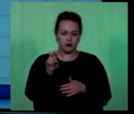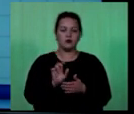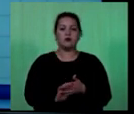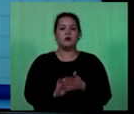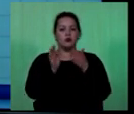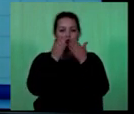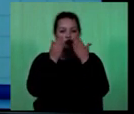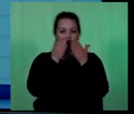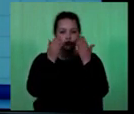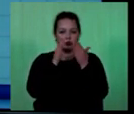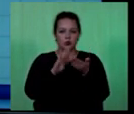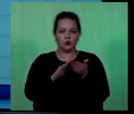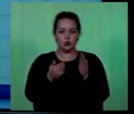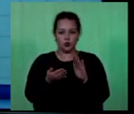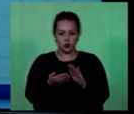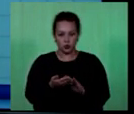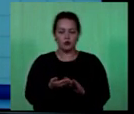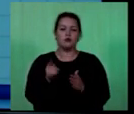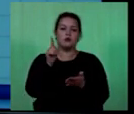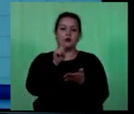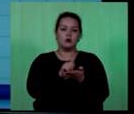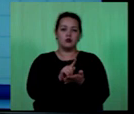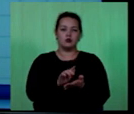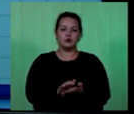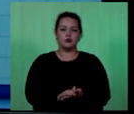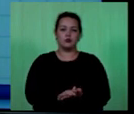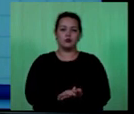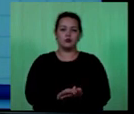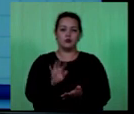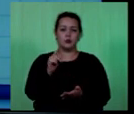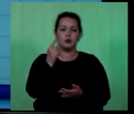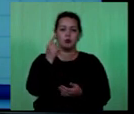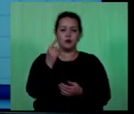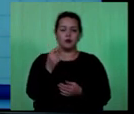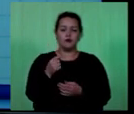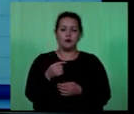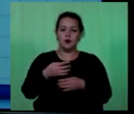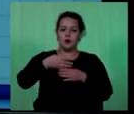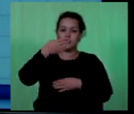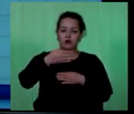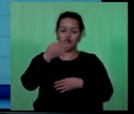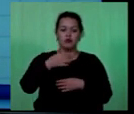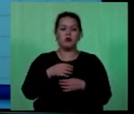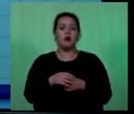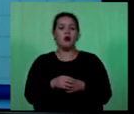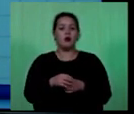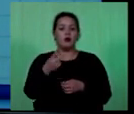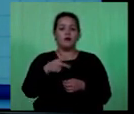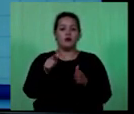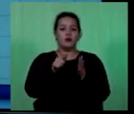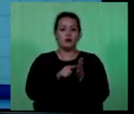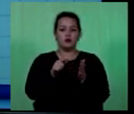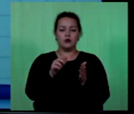прочитаем условия нашей задачи на первом этаже новостройки двадцать семь комнат